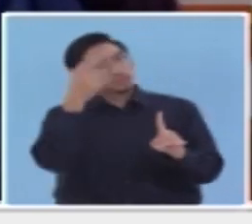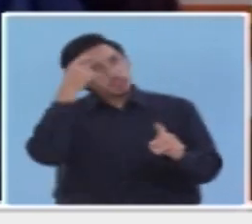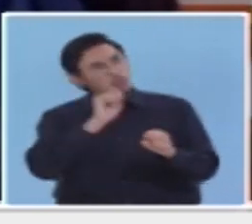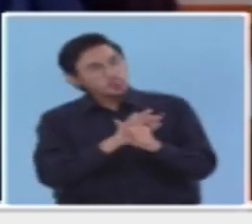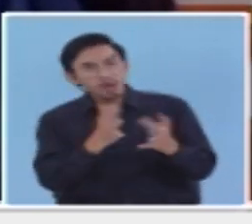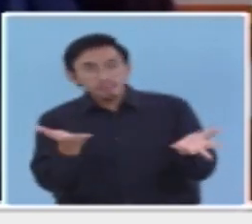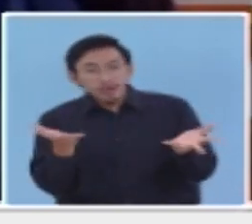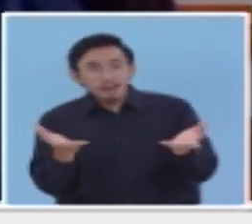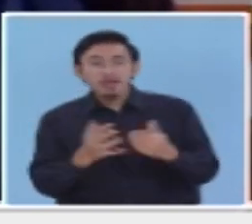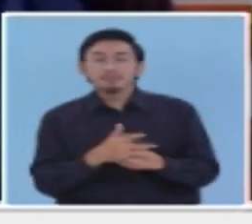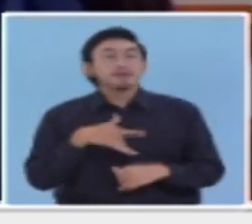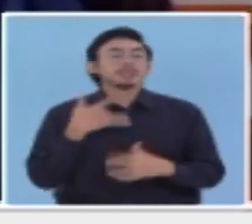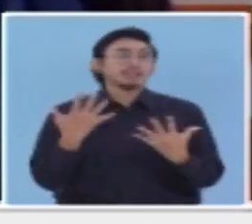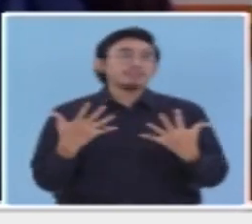menghadapinya?